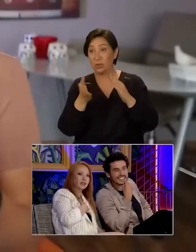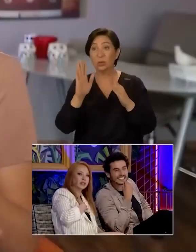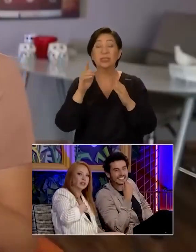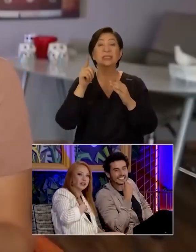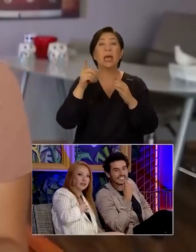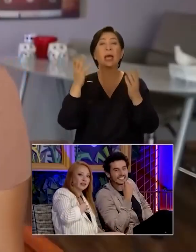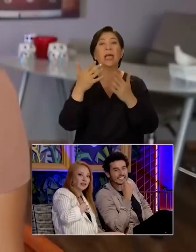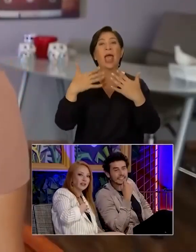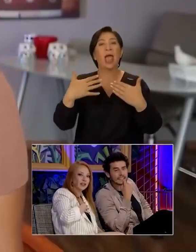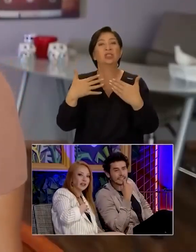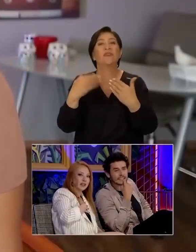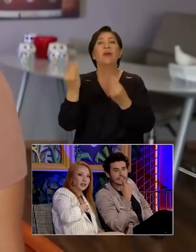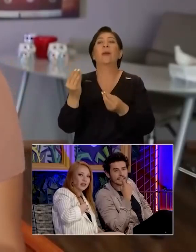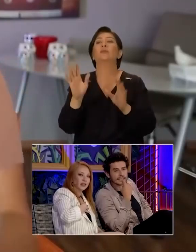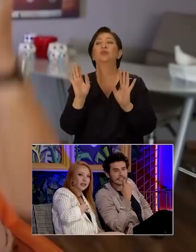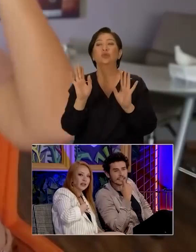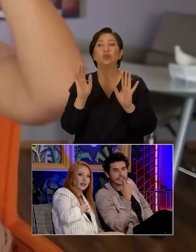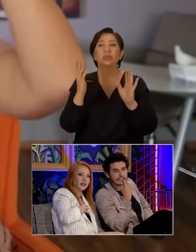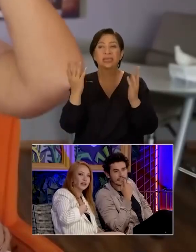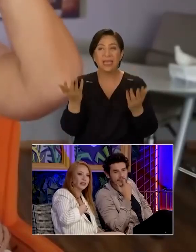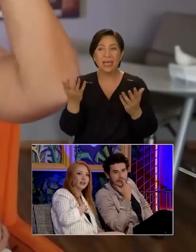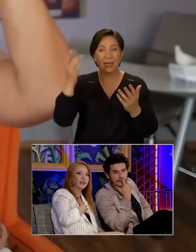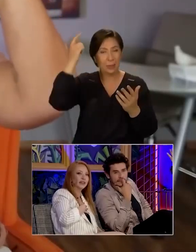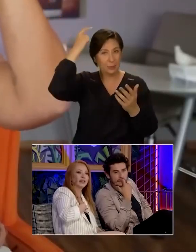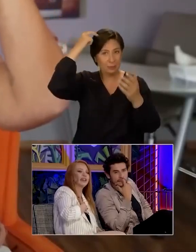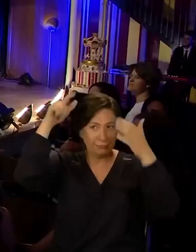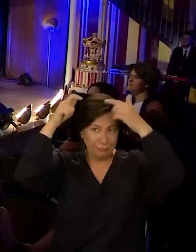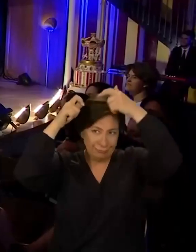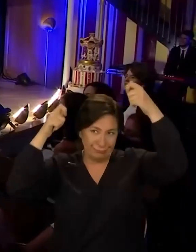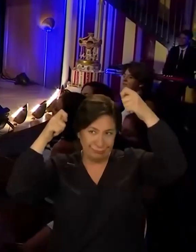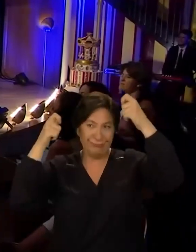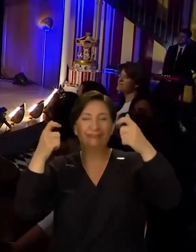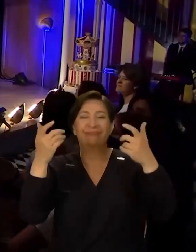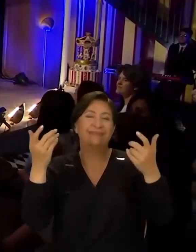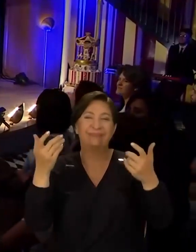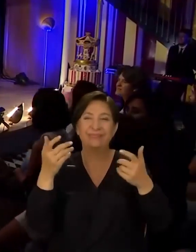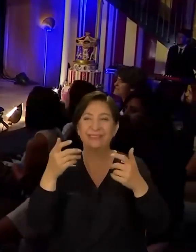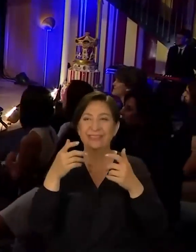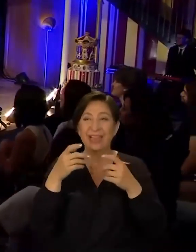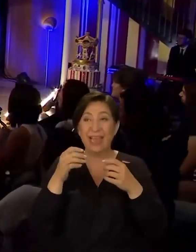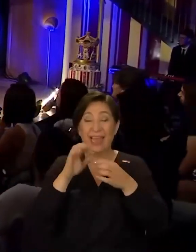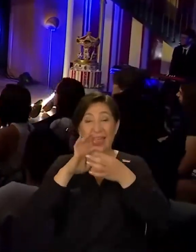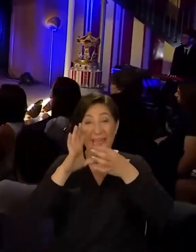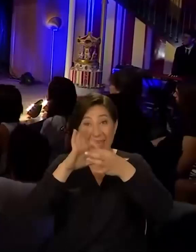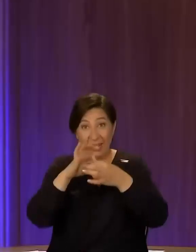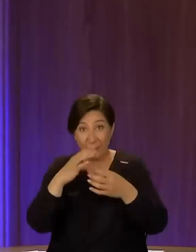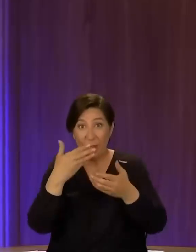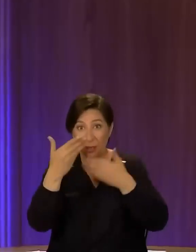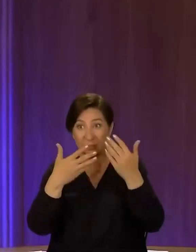Sen onu artık heyecanlandıramıyorsan. Yani kukuletada taksan. Dur. Yani bak. Ne bileyim, acaba bir iliklemekten mi bahsediyor?